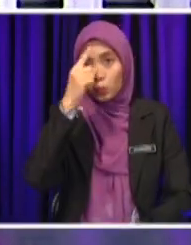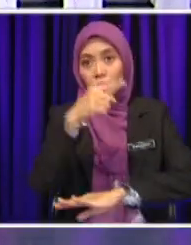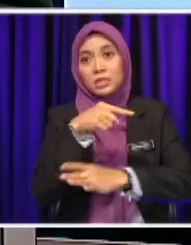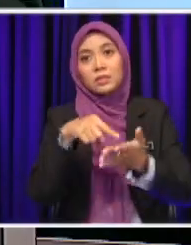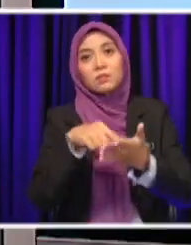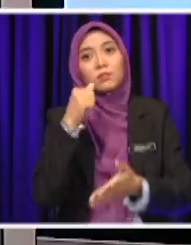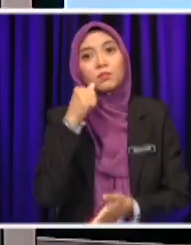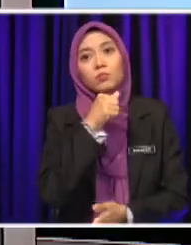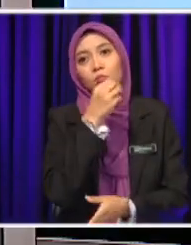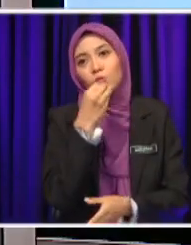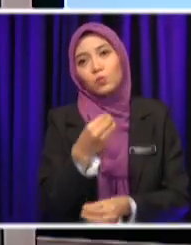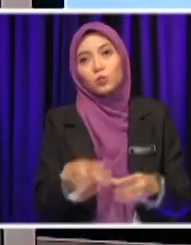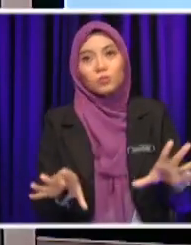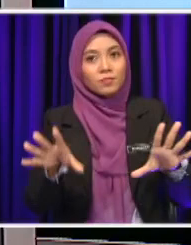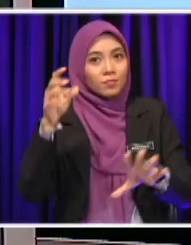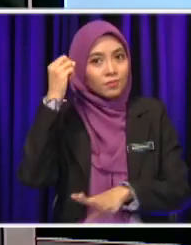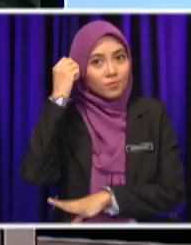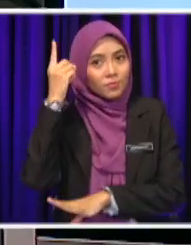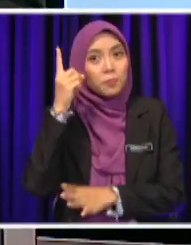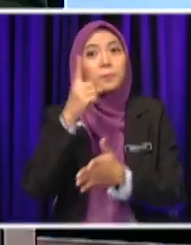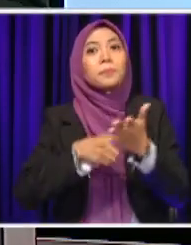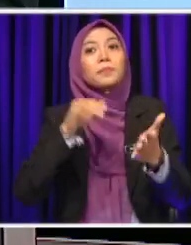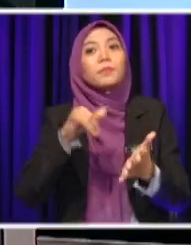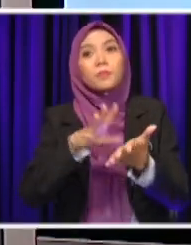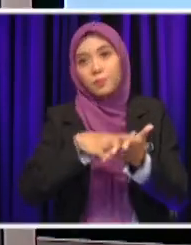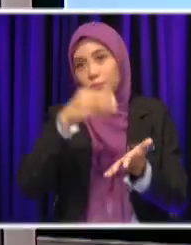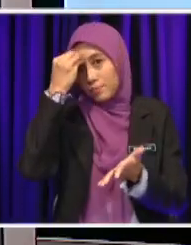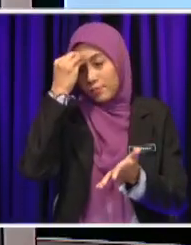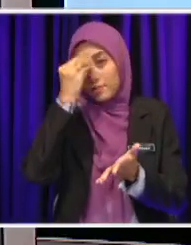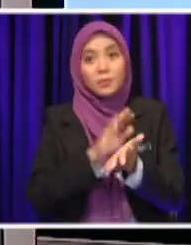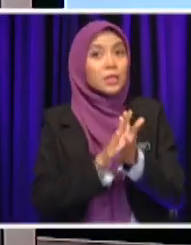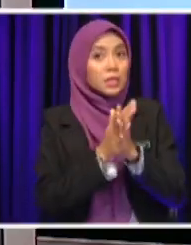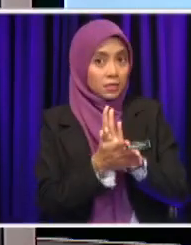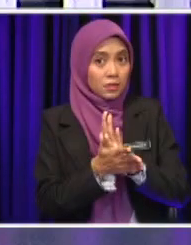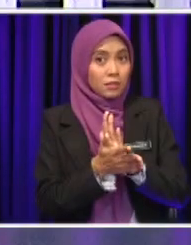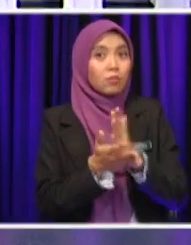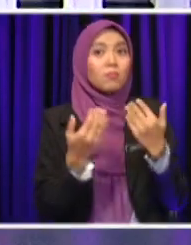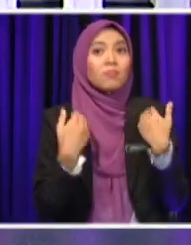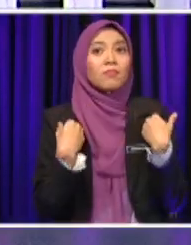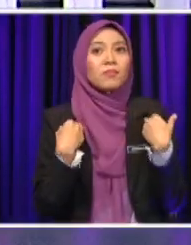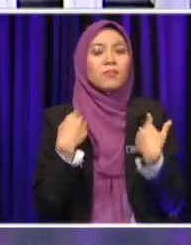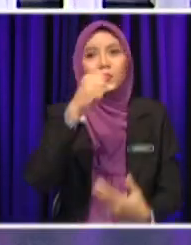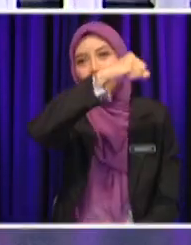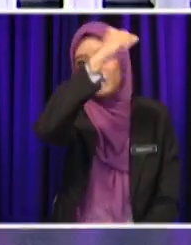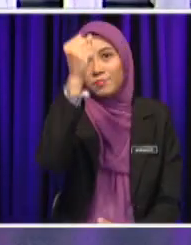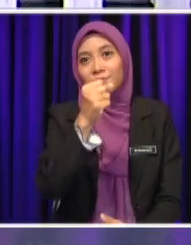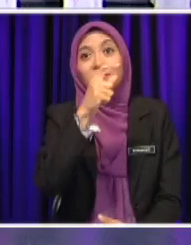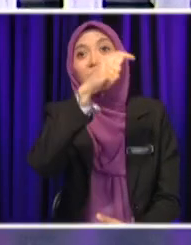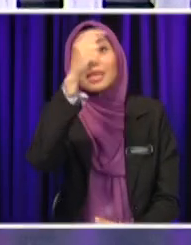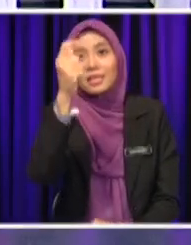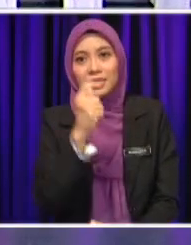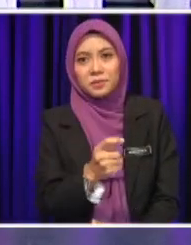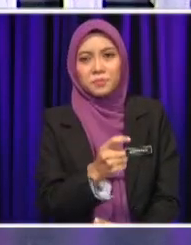Aiman dah fahamlah apa semua yang kita pelajari. Okey, jadi cikgu nak tanya Aiman sedikitlah. Tanya lagi cikgu. Apa yang dah